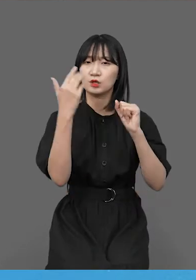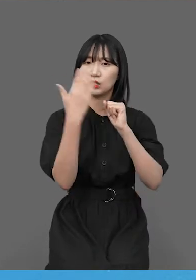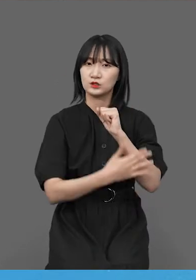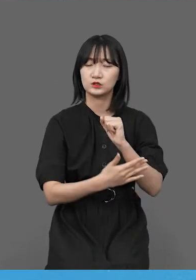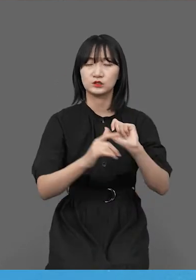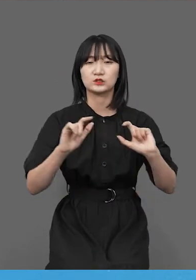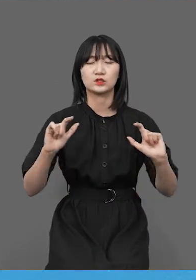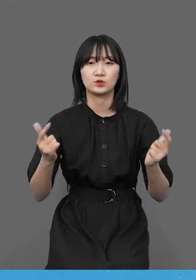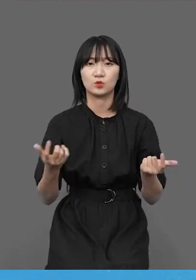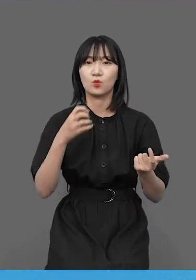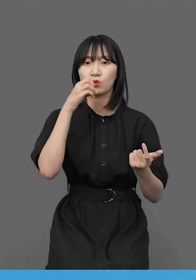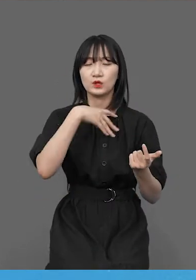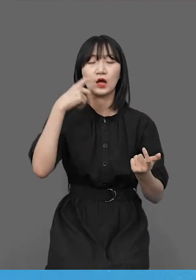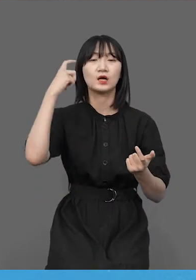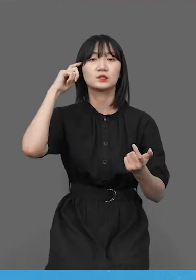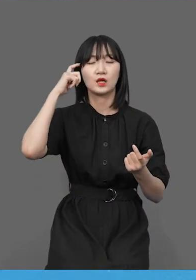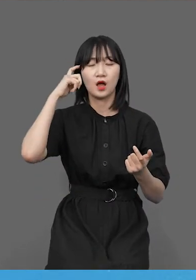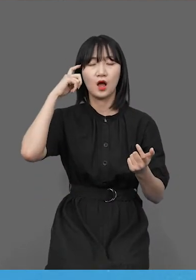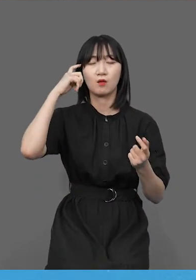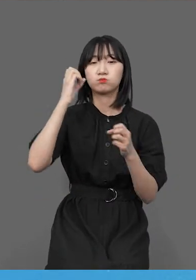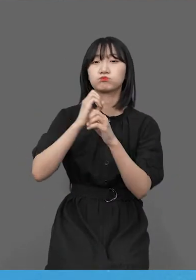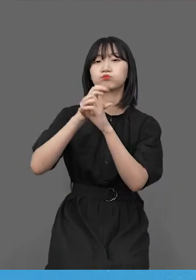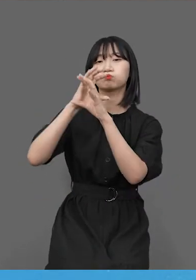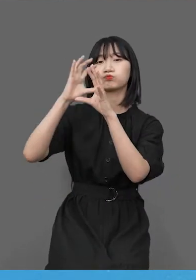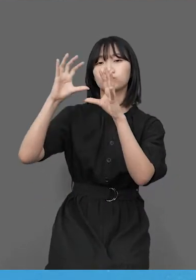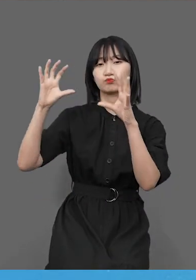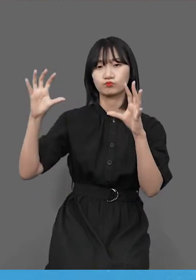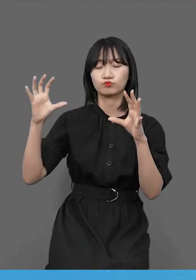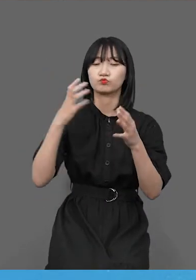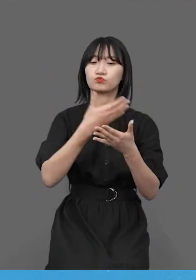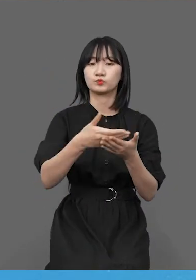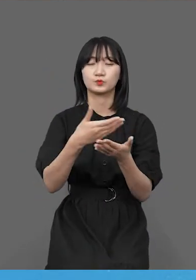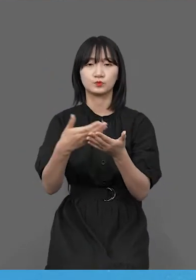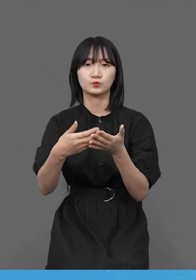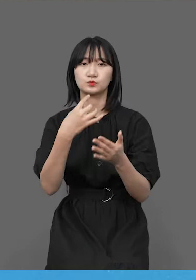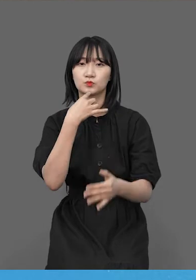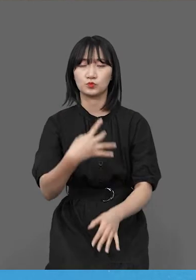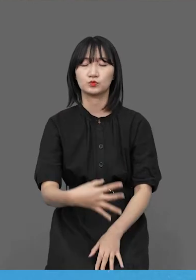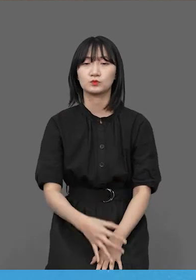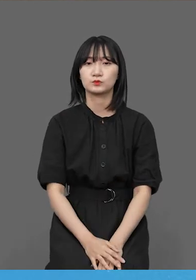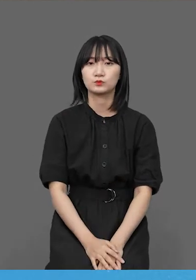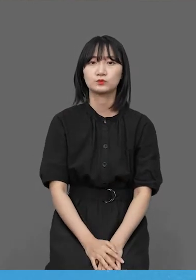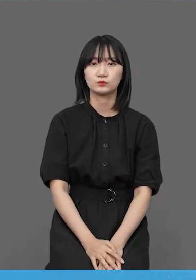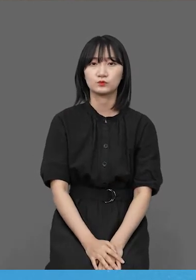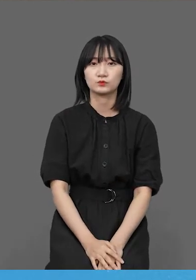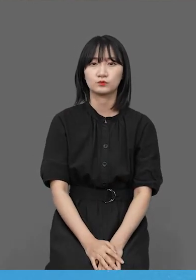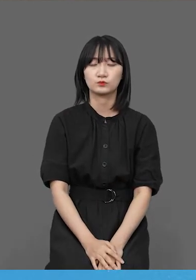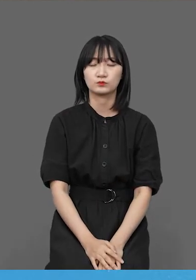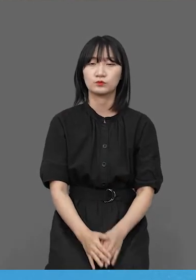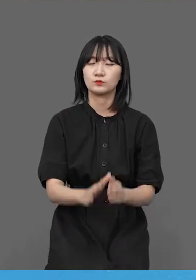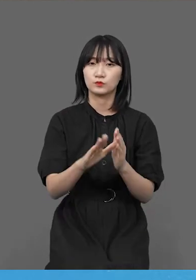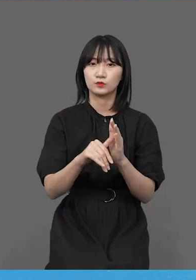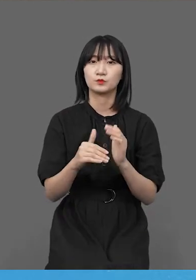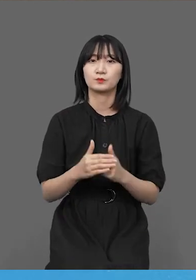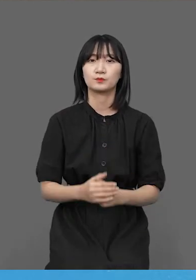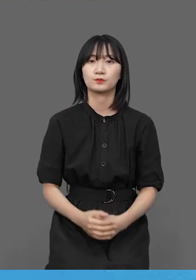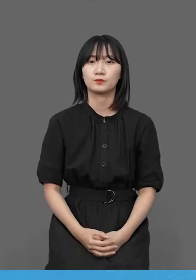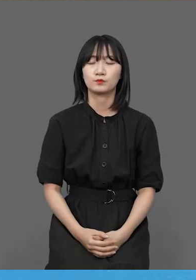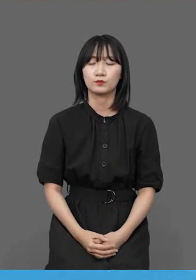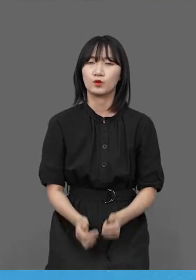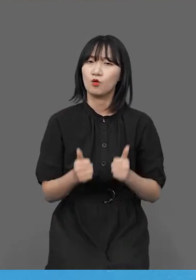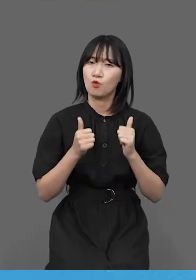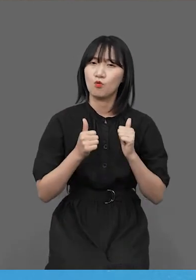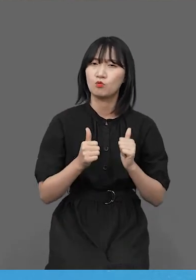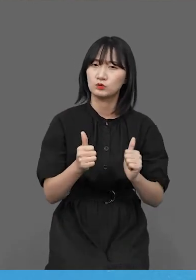게 아니고 해켈의 생각에 상상도입니다. 그림이에요. 그때 그 당시에 정말